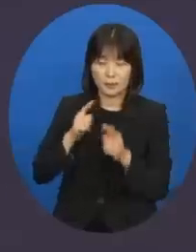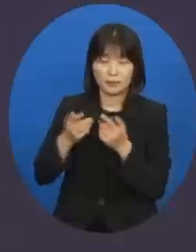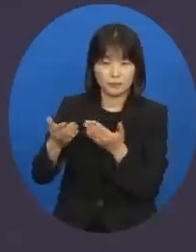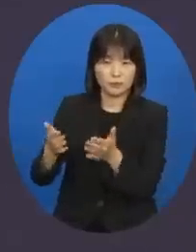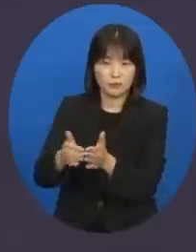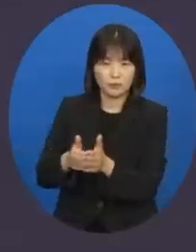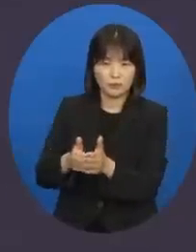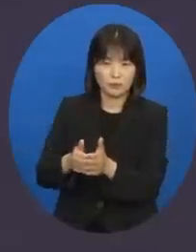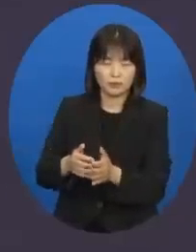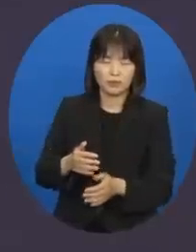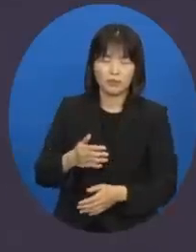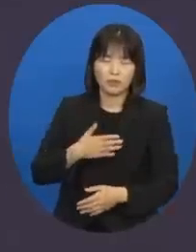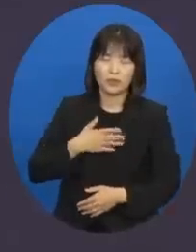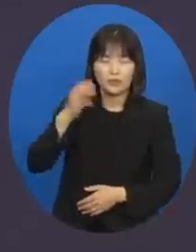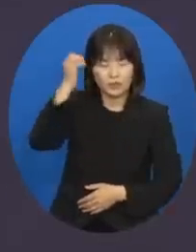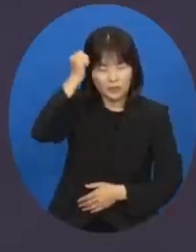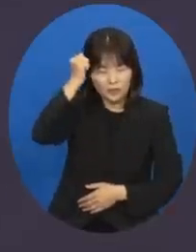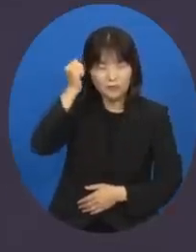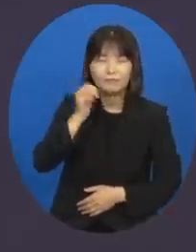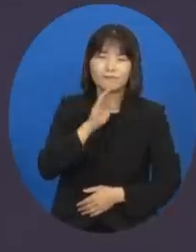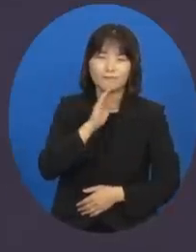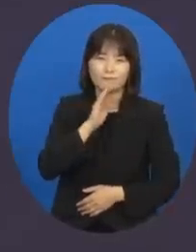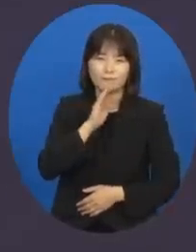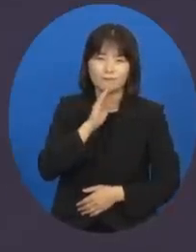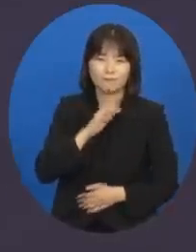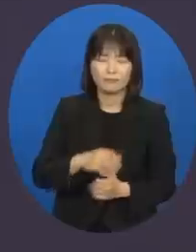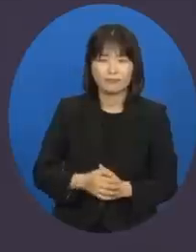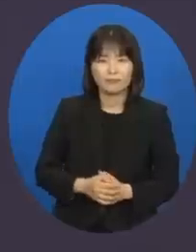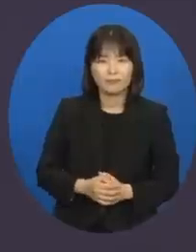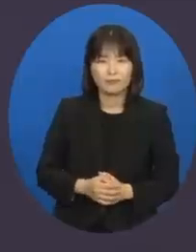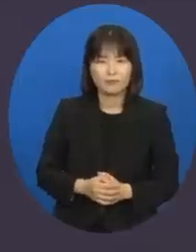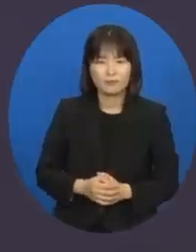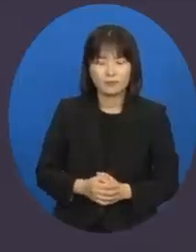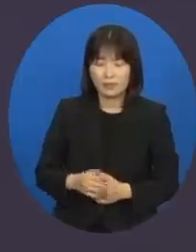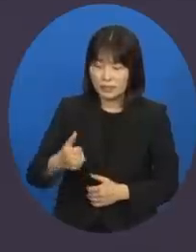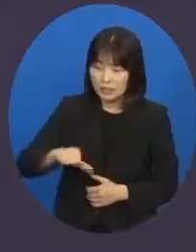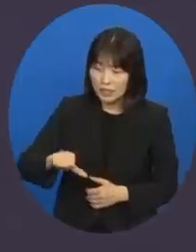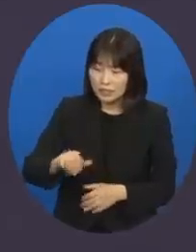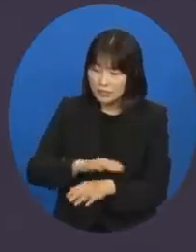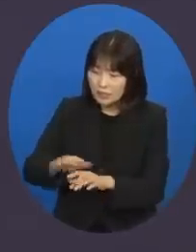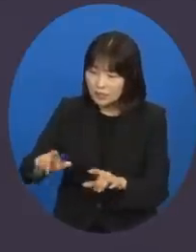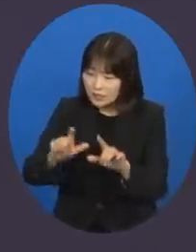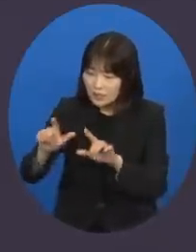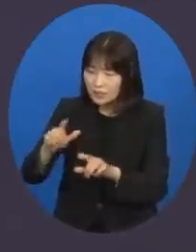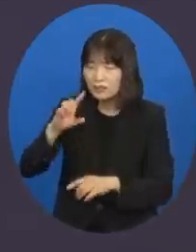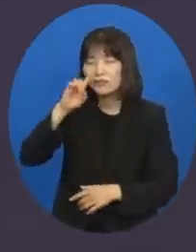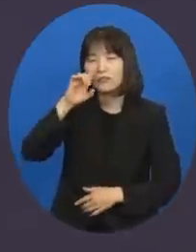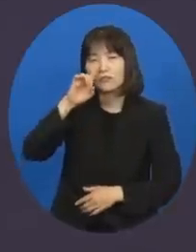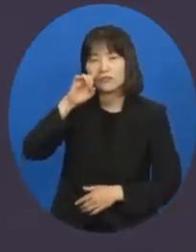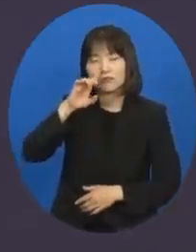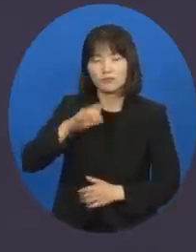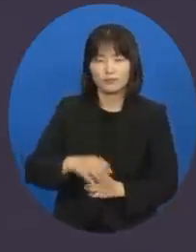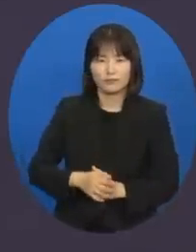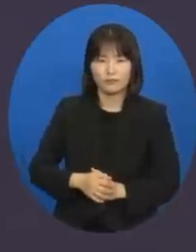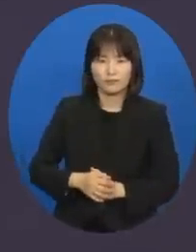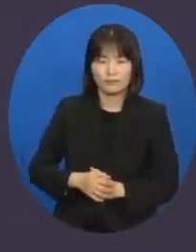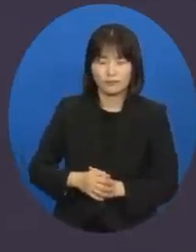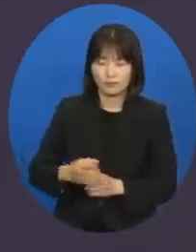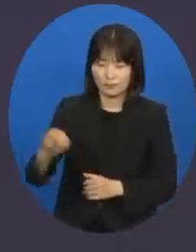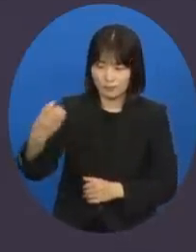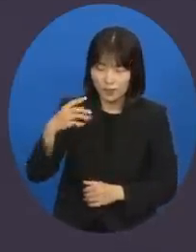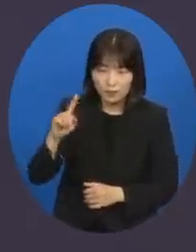물론입니다. 기억하고 말고요. 그렇지 않아도 그 아이가 어떻게 지내는지 궁금했습니다. 그분께서 그러시는